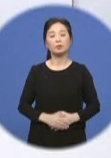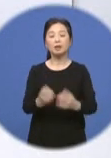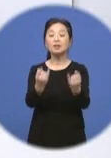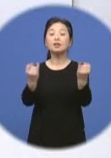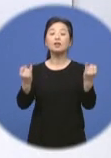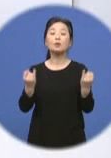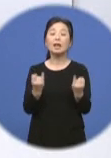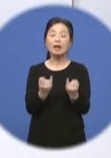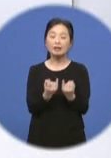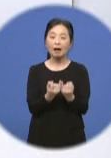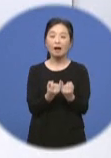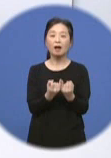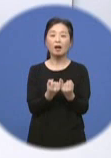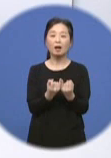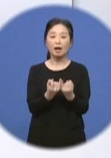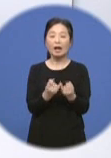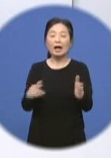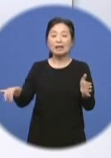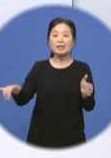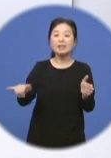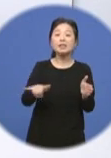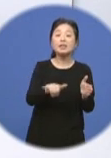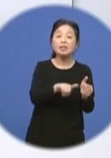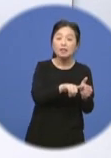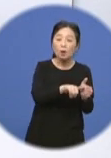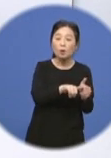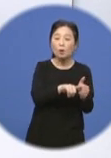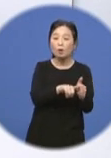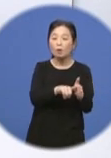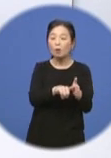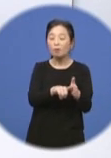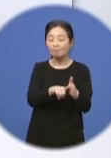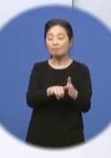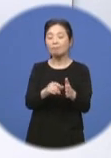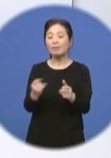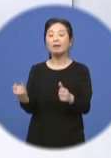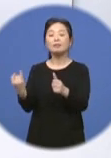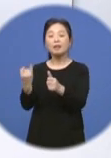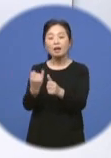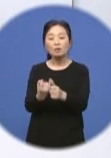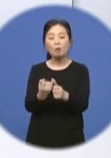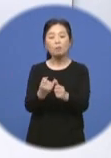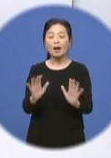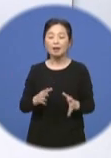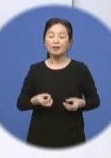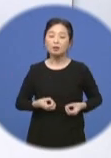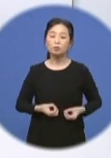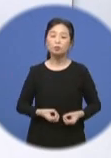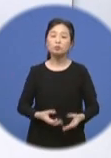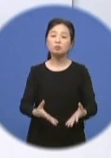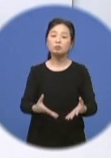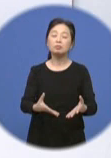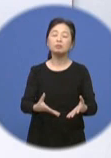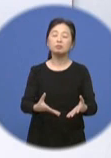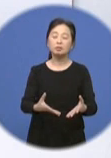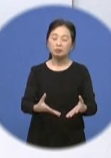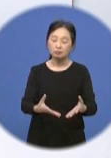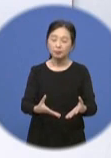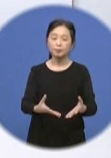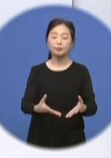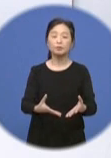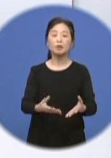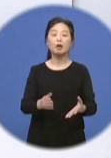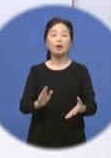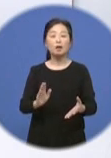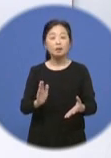が一生ですね、結婚して出産してといういろいろなターニングポイントがありますけれども、